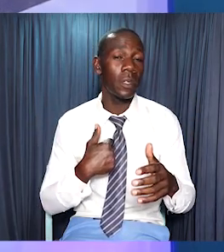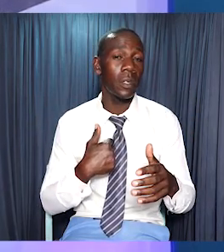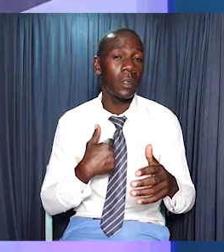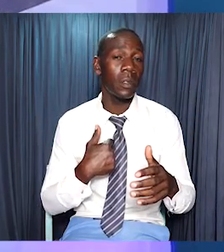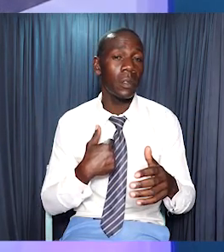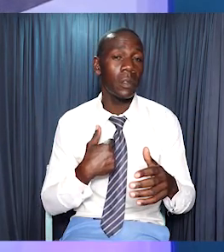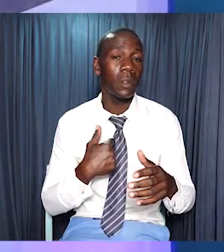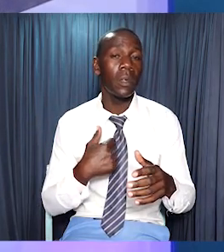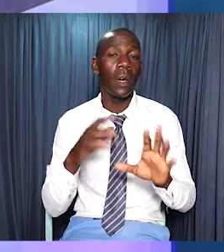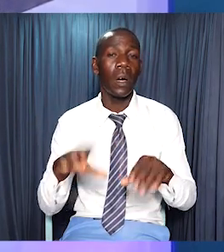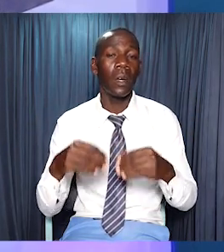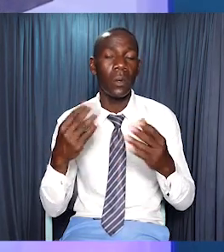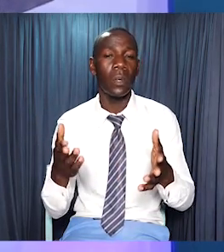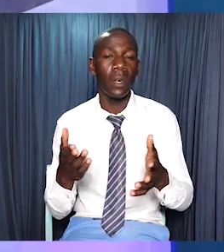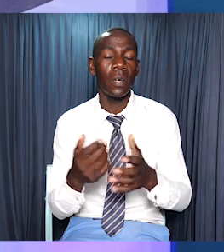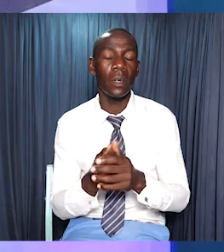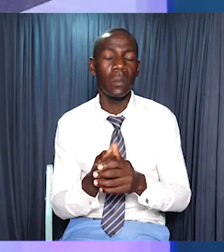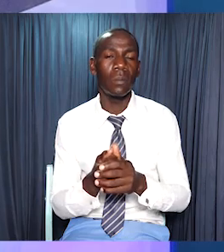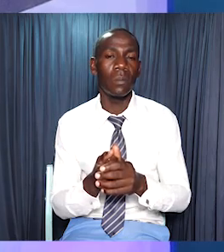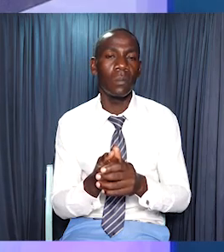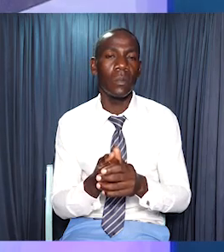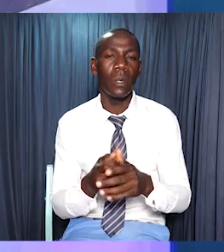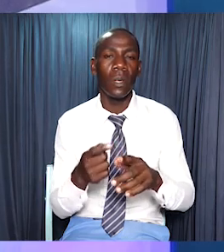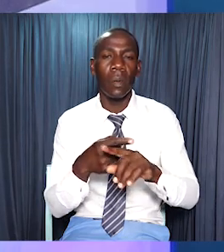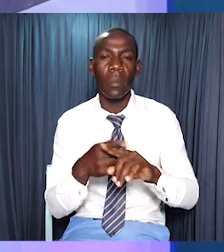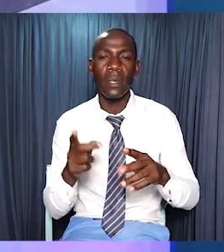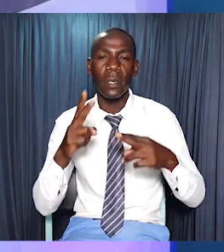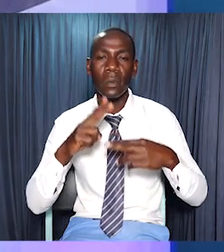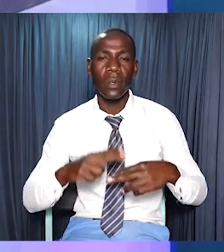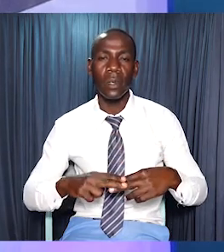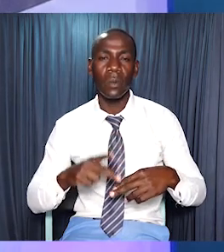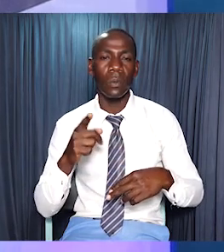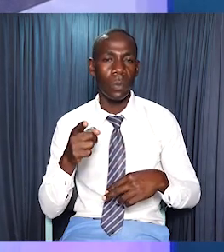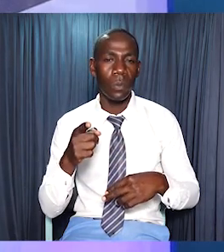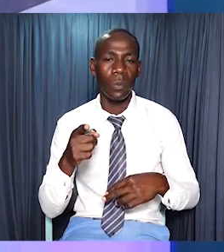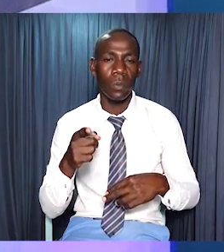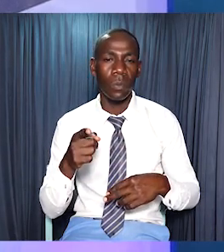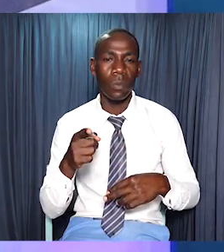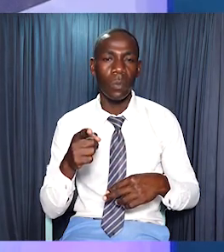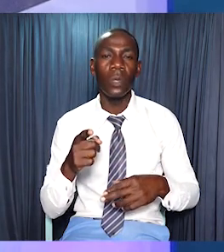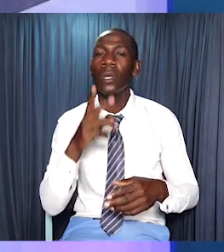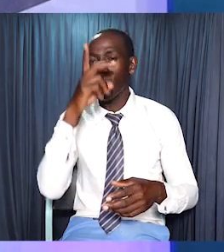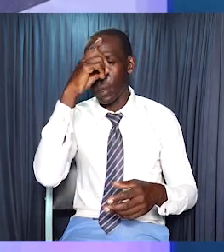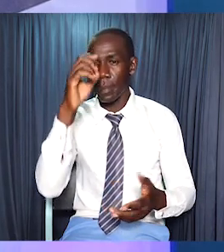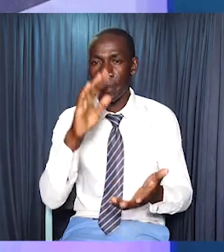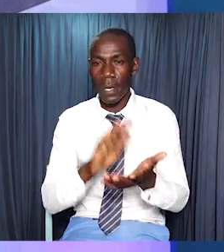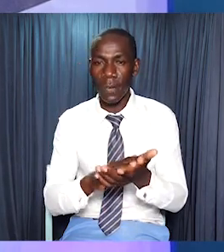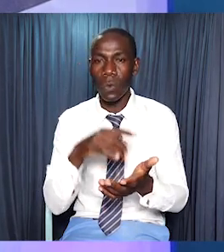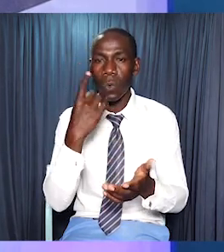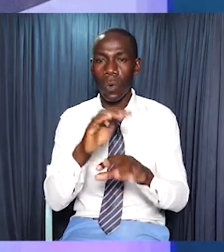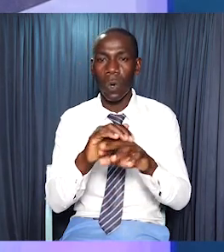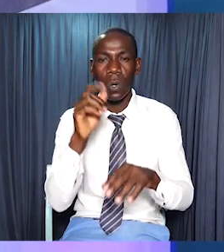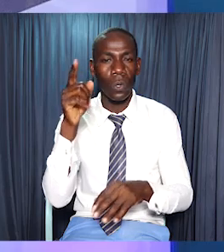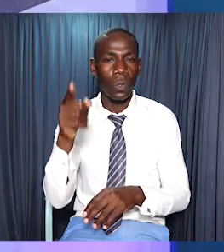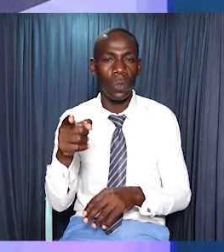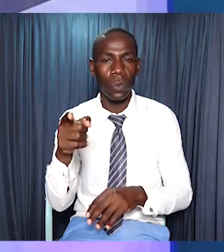place. Hallelujah. Hallelujah. Lakini ukatulia. But should you be settled? Na umwamini yeye aliyekuita. And